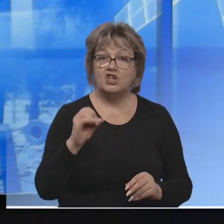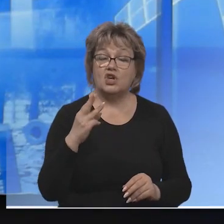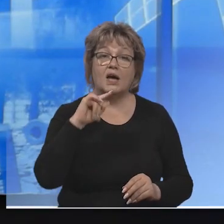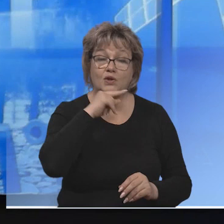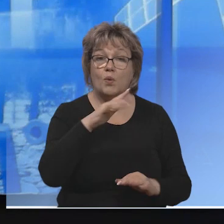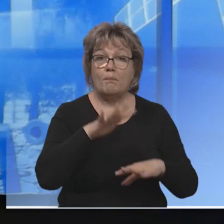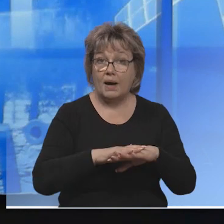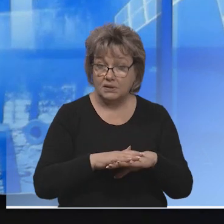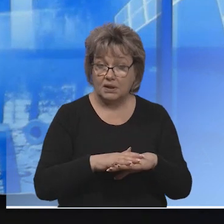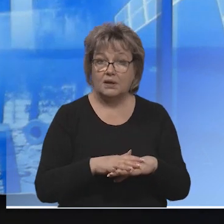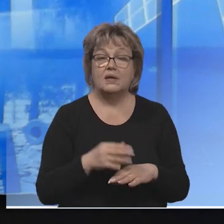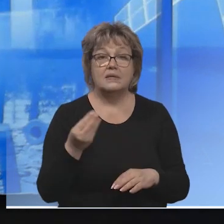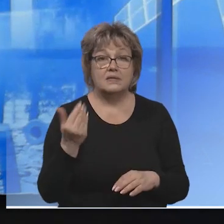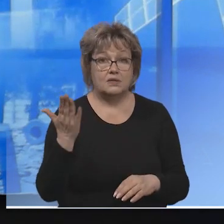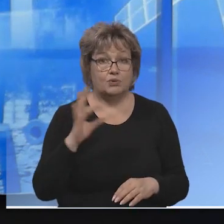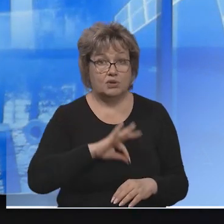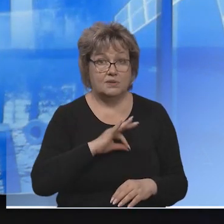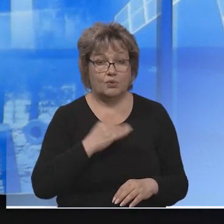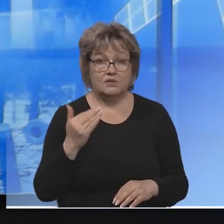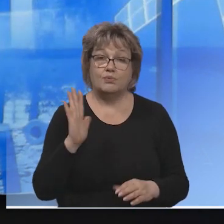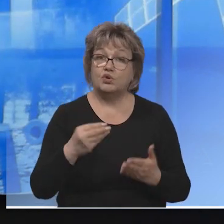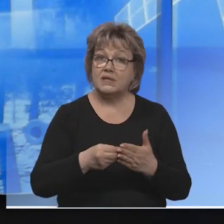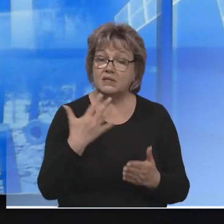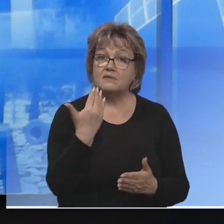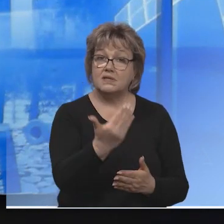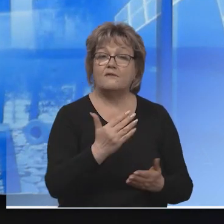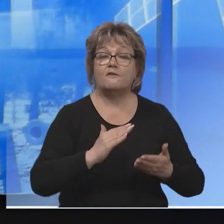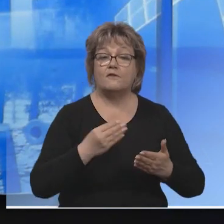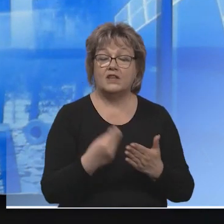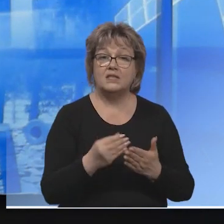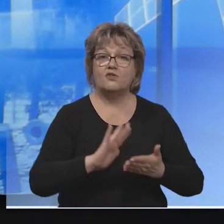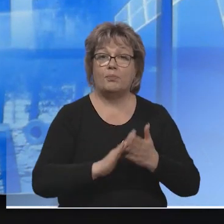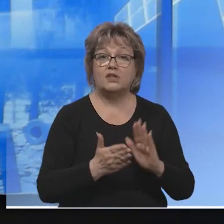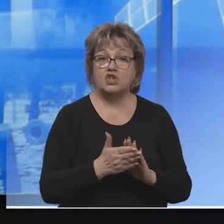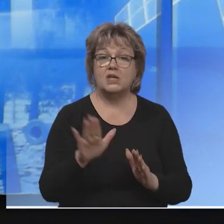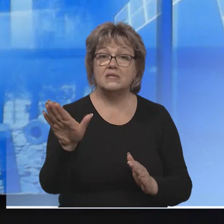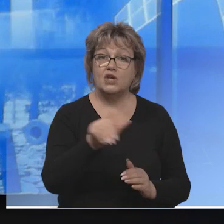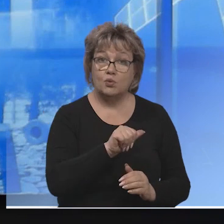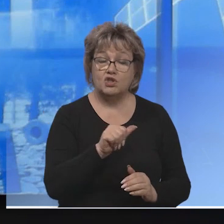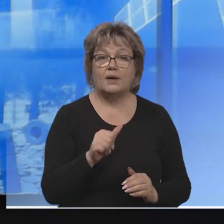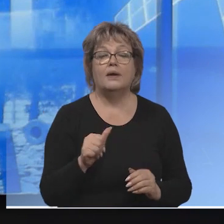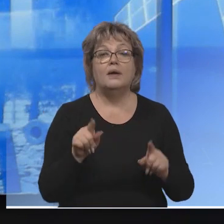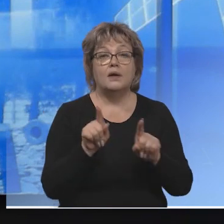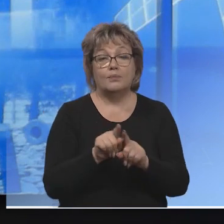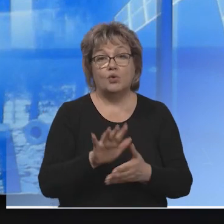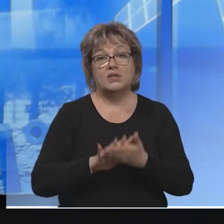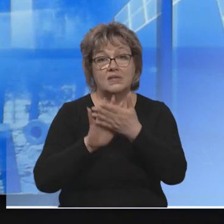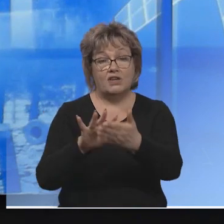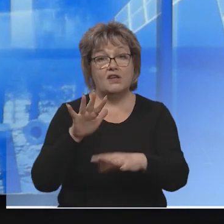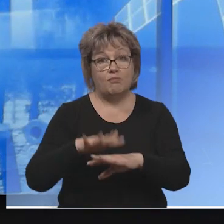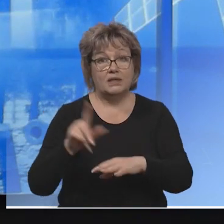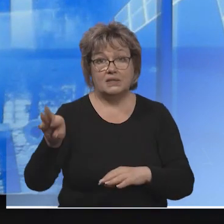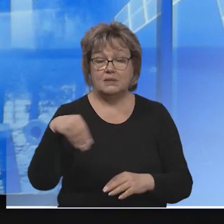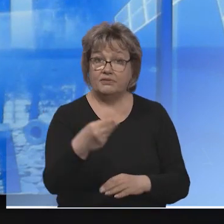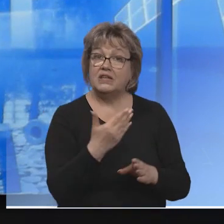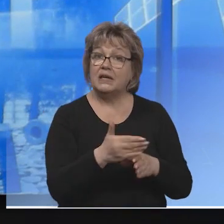Внешэкономбанка, но тем не менее здесь все равно будет оцениваться финансовое положение заемщика. Поэтому рассчитывать на то, что подал заявление в банк